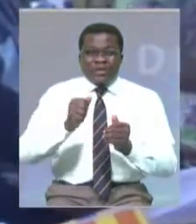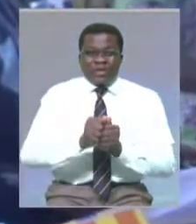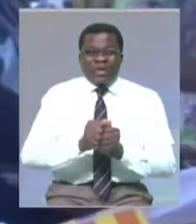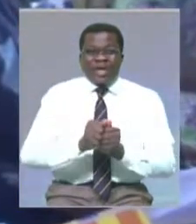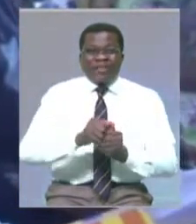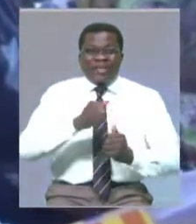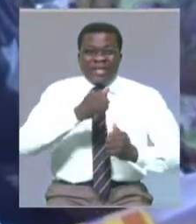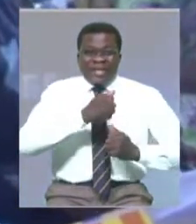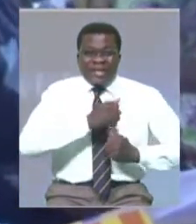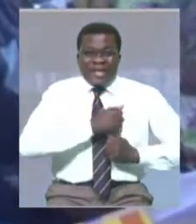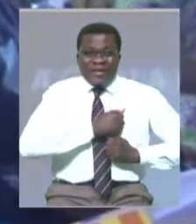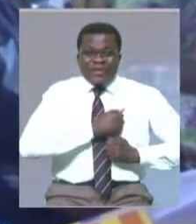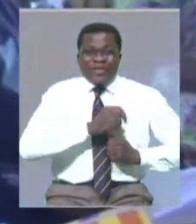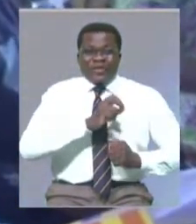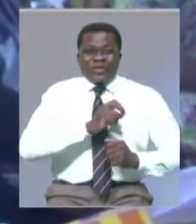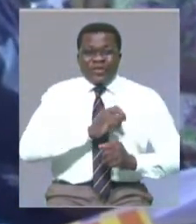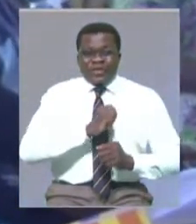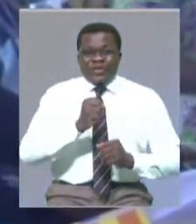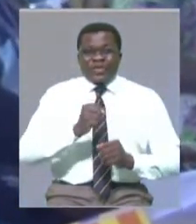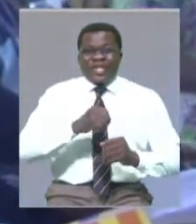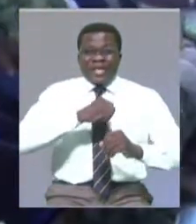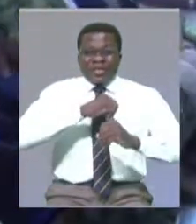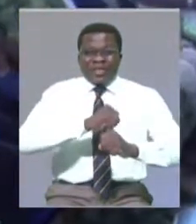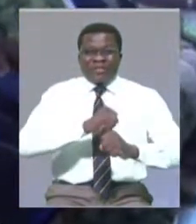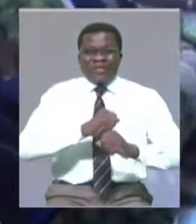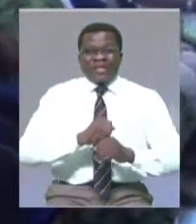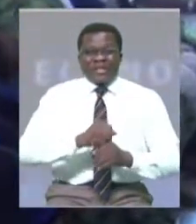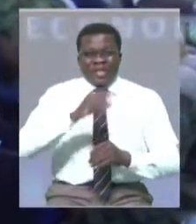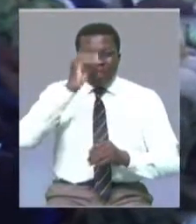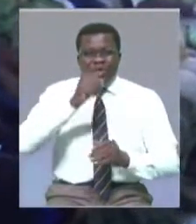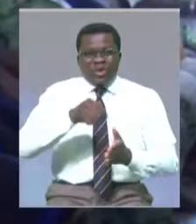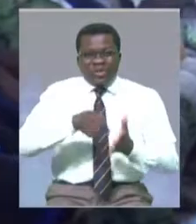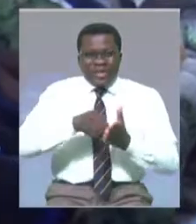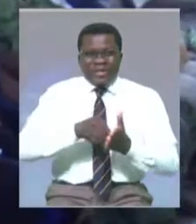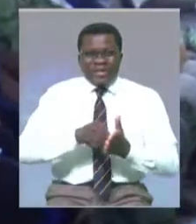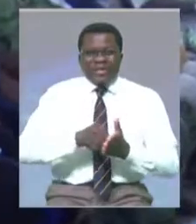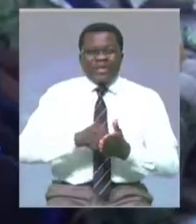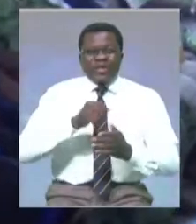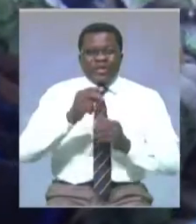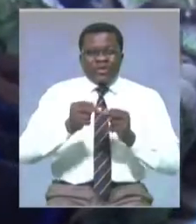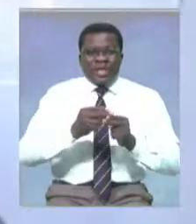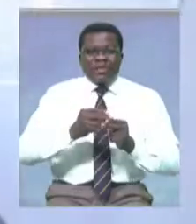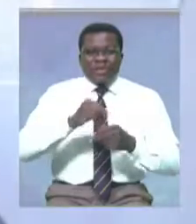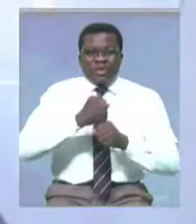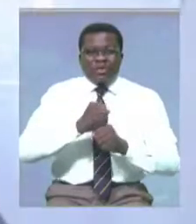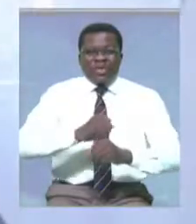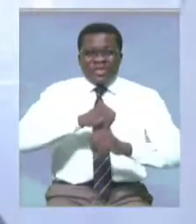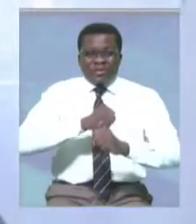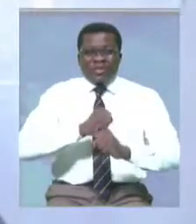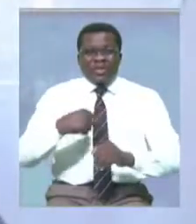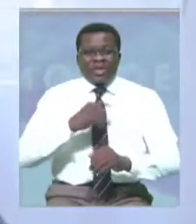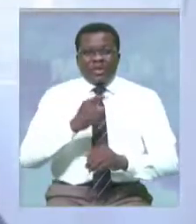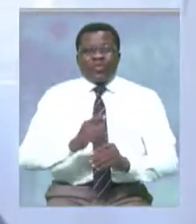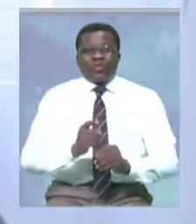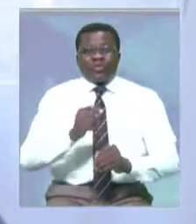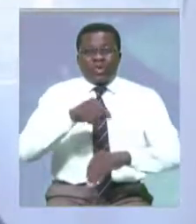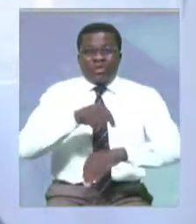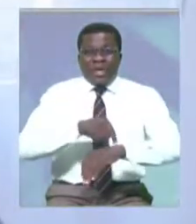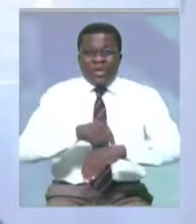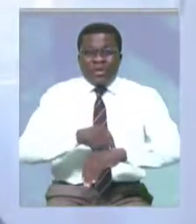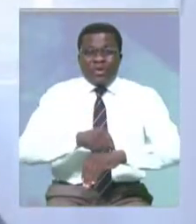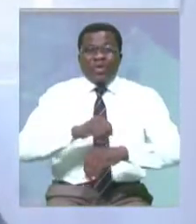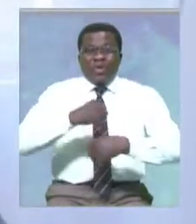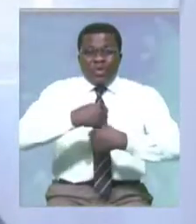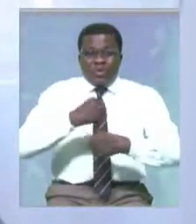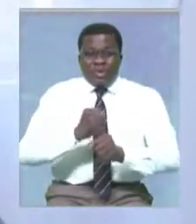les forces de sécurité et de défense, Ahmed Bello Kisama insiste sur la notion de la coproduction de la sécurité. Nous sommes à l'heure de la coproduction